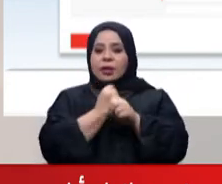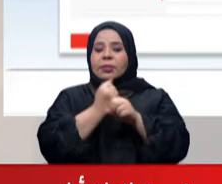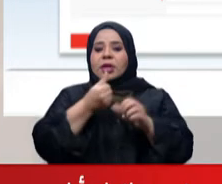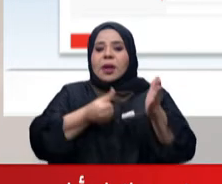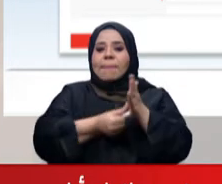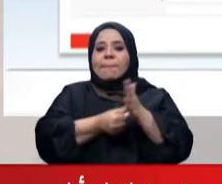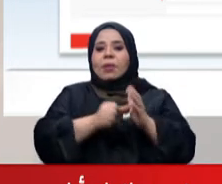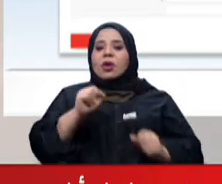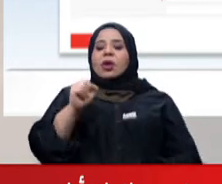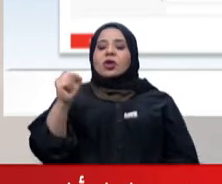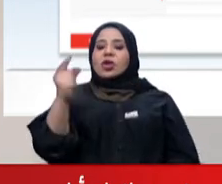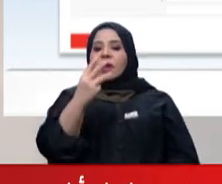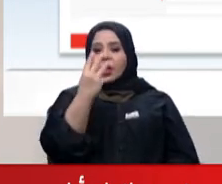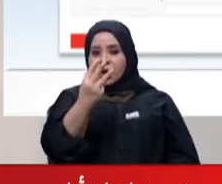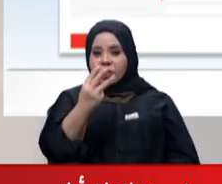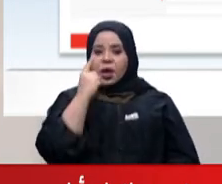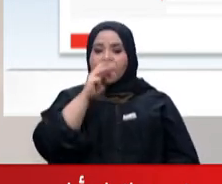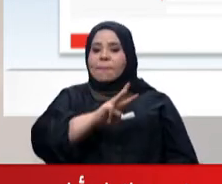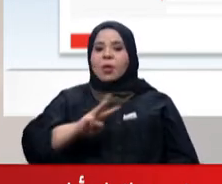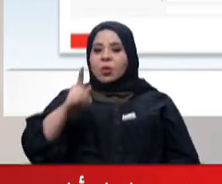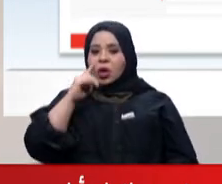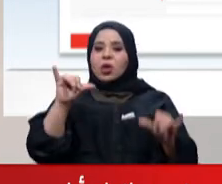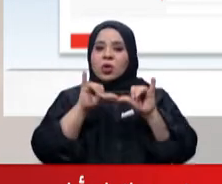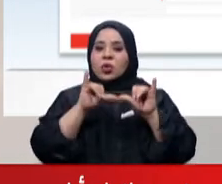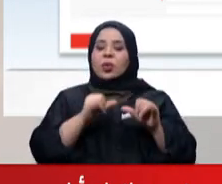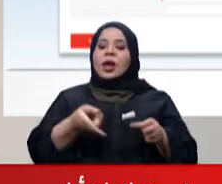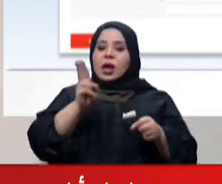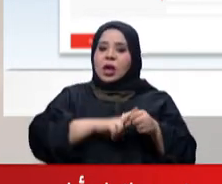العاملين لمدة 3 أشهر على موقعها الإلكتروني